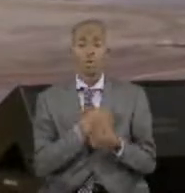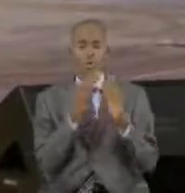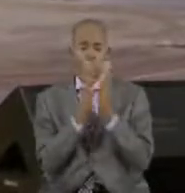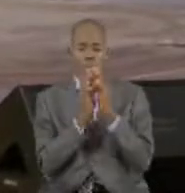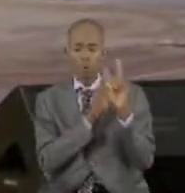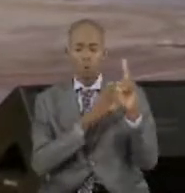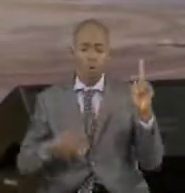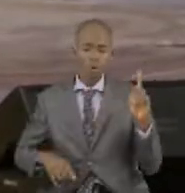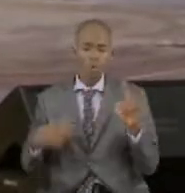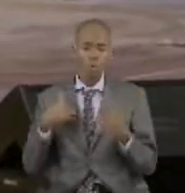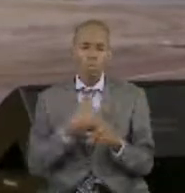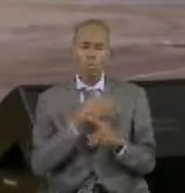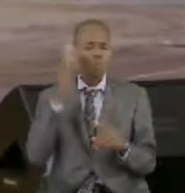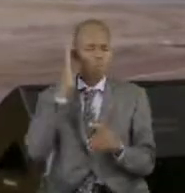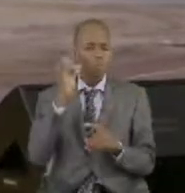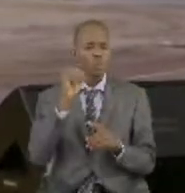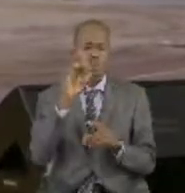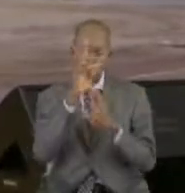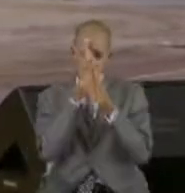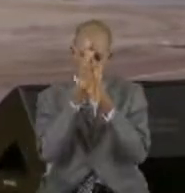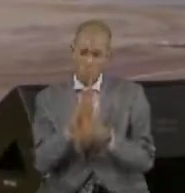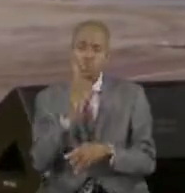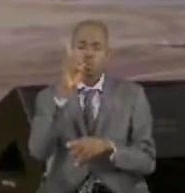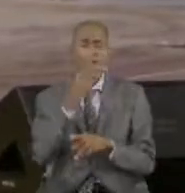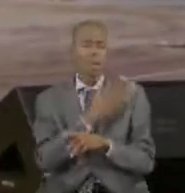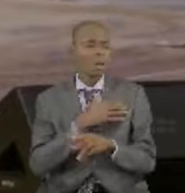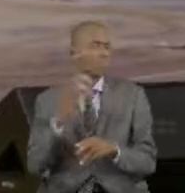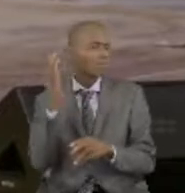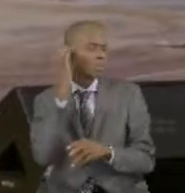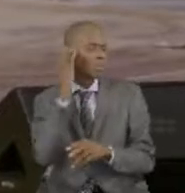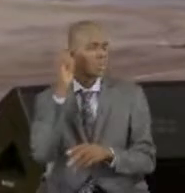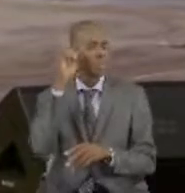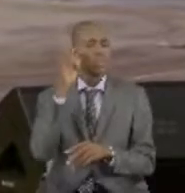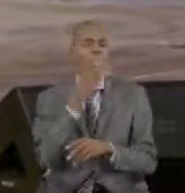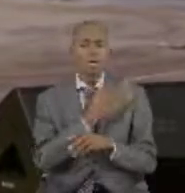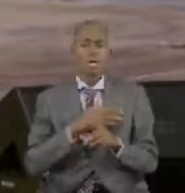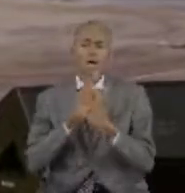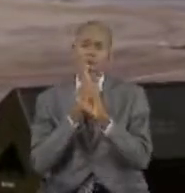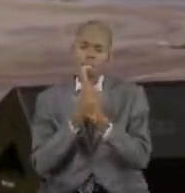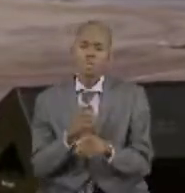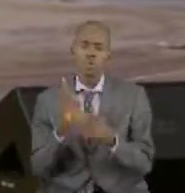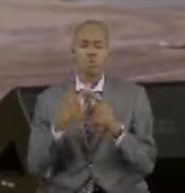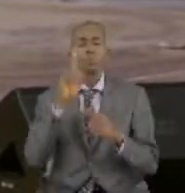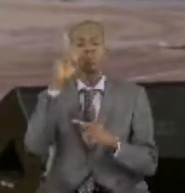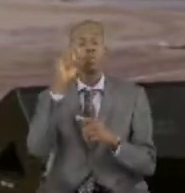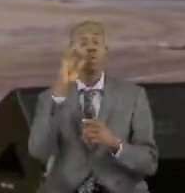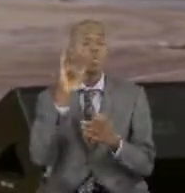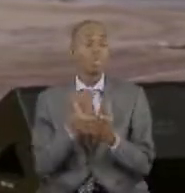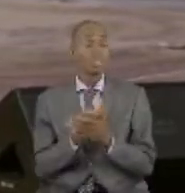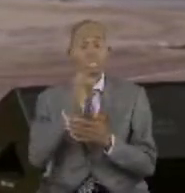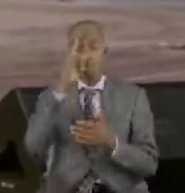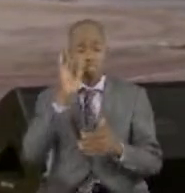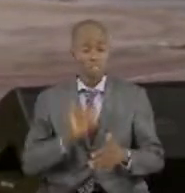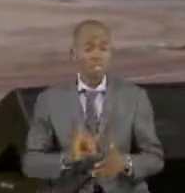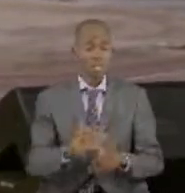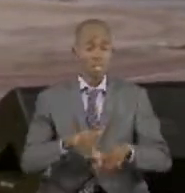que nous allons tellement tout nourrir nous allons tellement écouté nous allons également répondre à ce que tu te demandes afin que